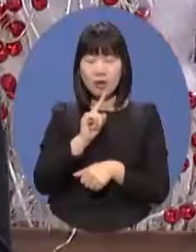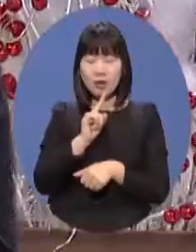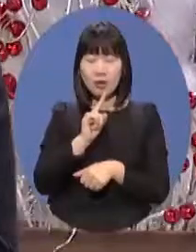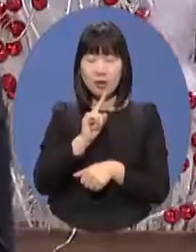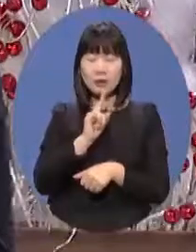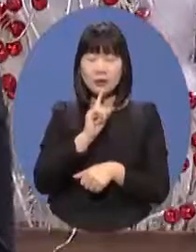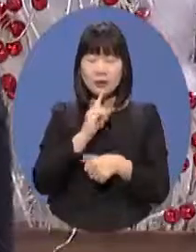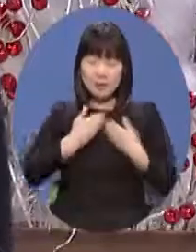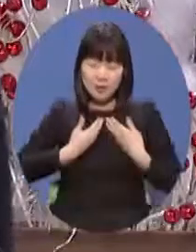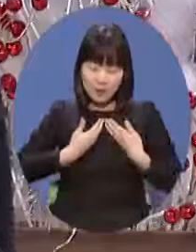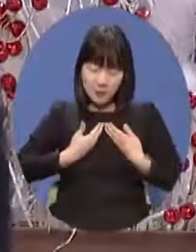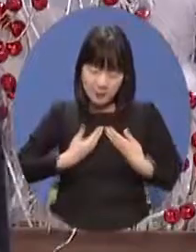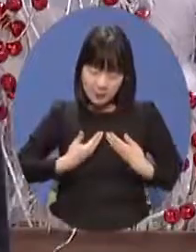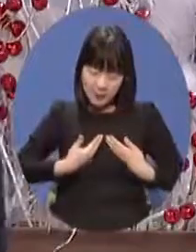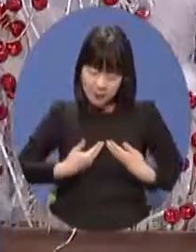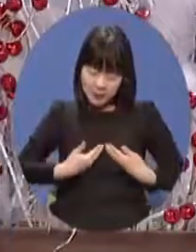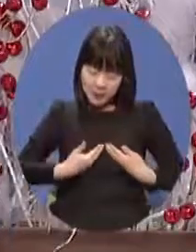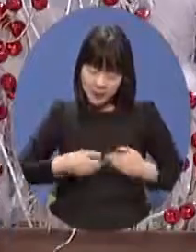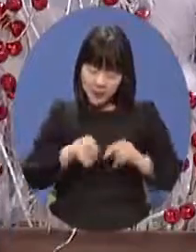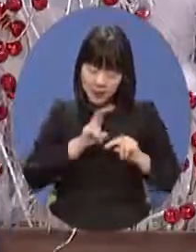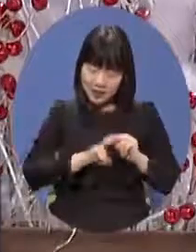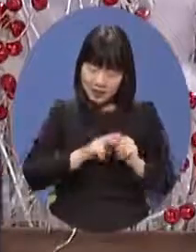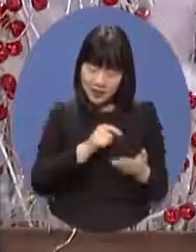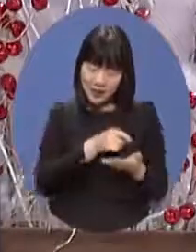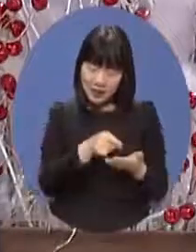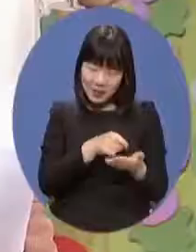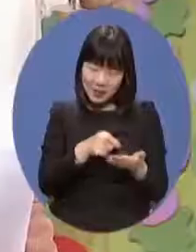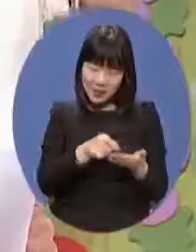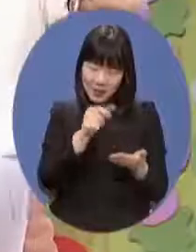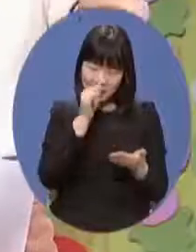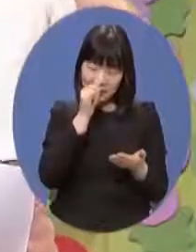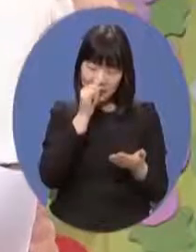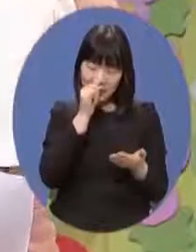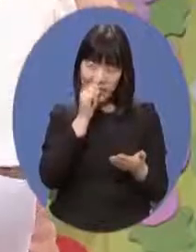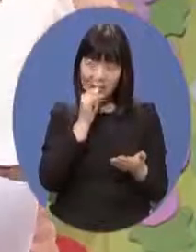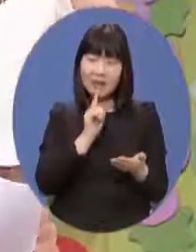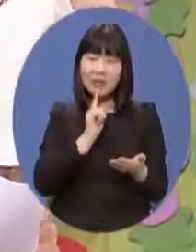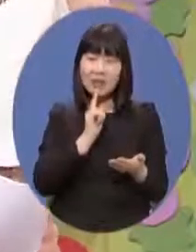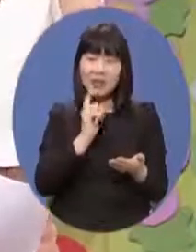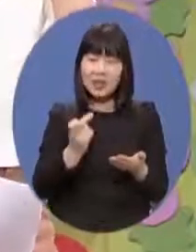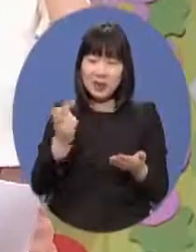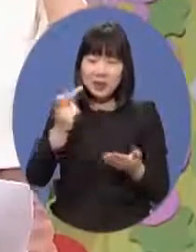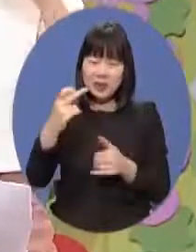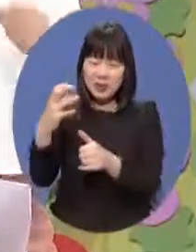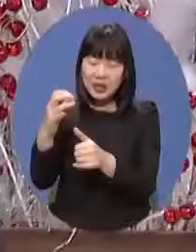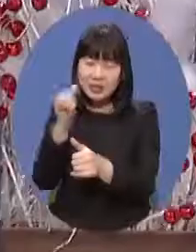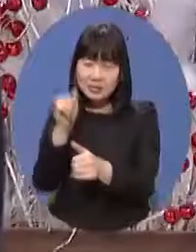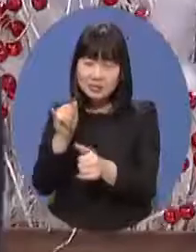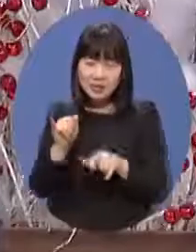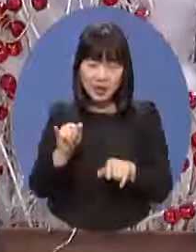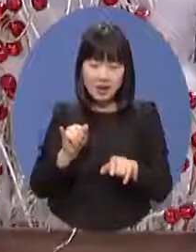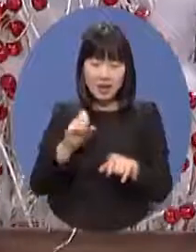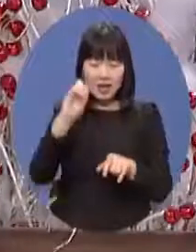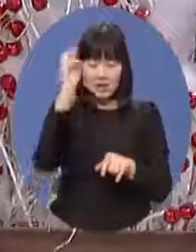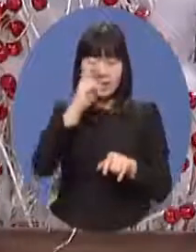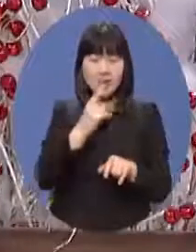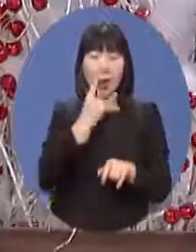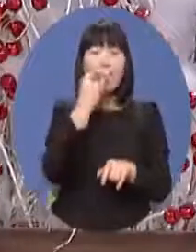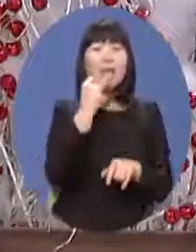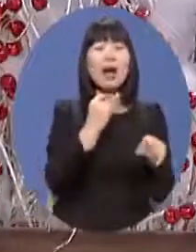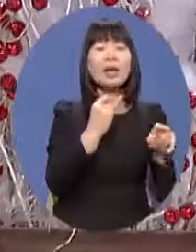앉아서 공부를 하고 있습니다. 네. 갑자기 조용해지죠? 갑자기 조용해져요. 네. 그래서 갑자기 A, B, 엄마 이거 A지? 막